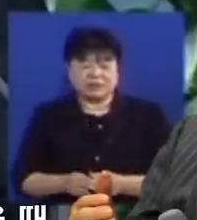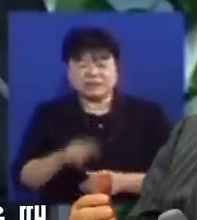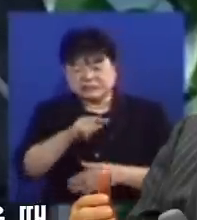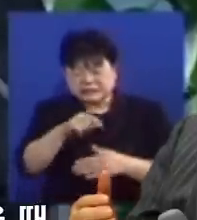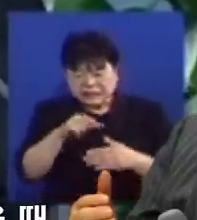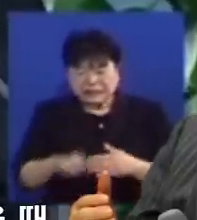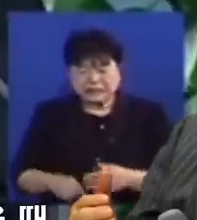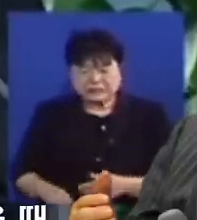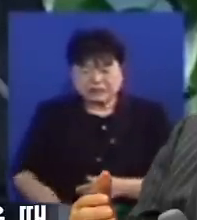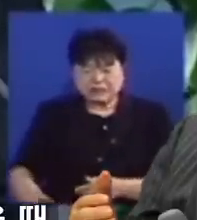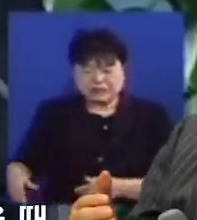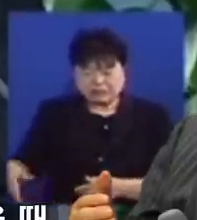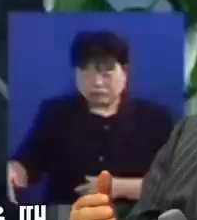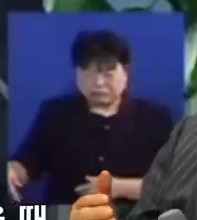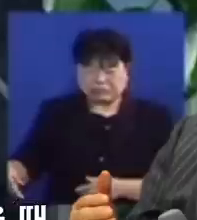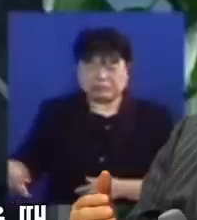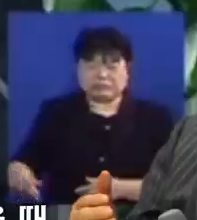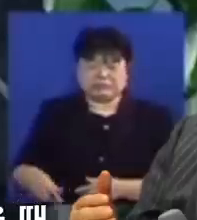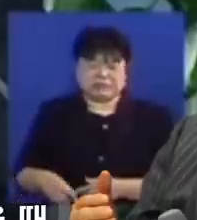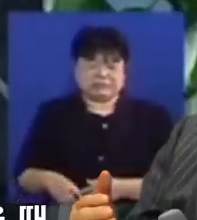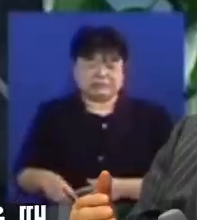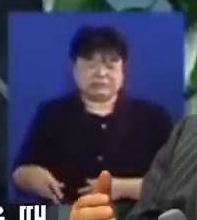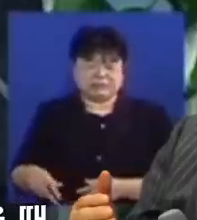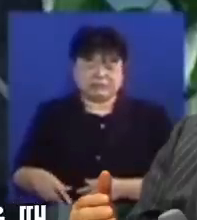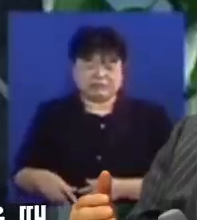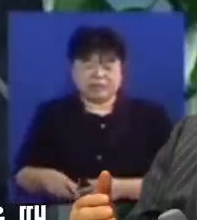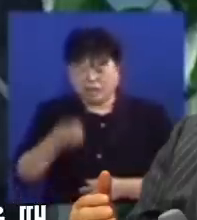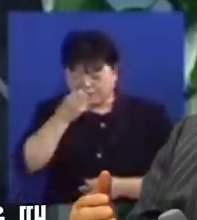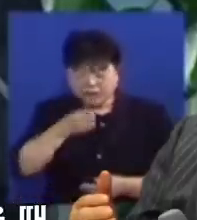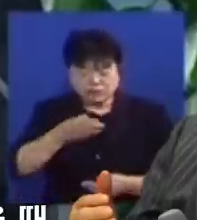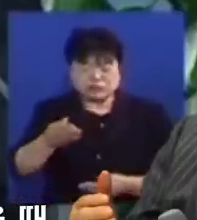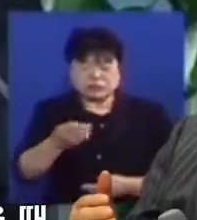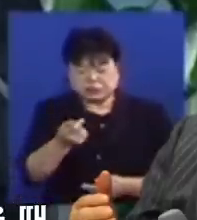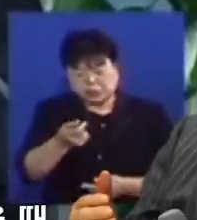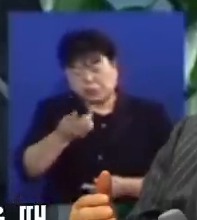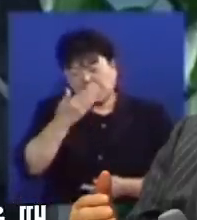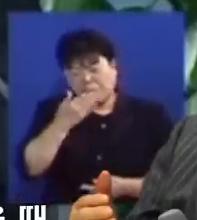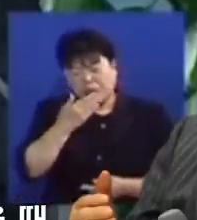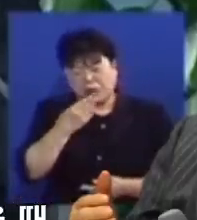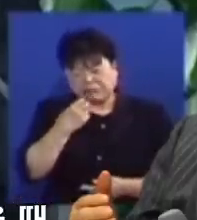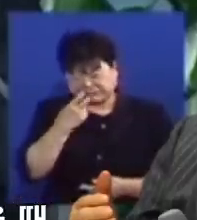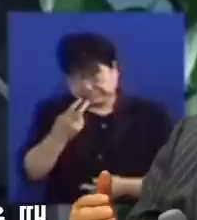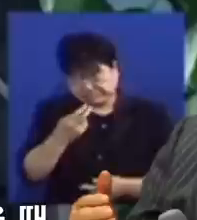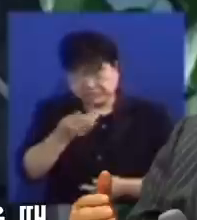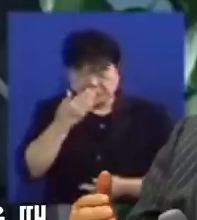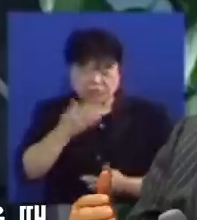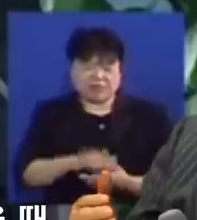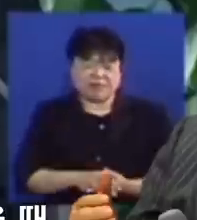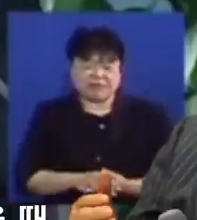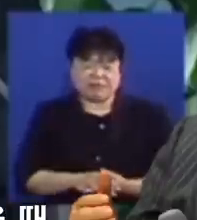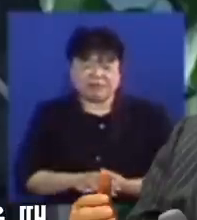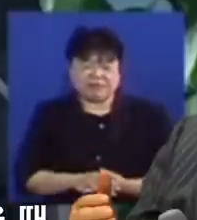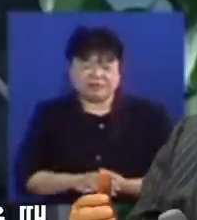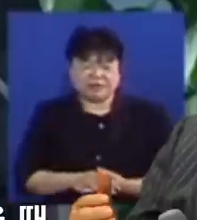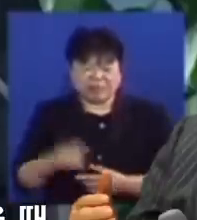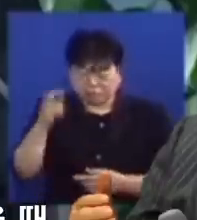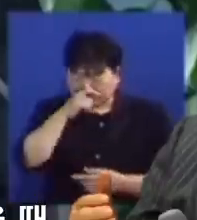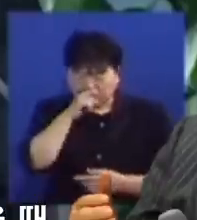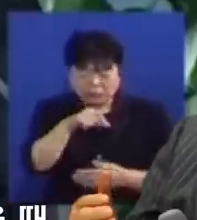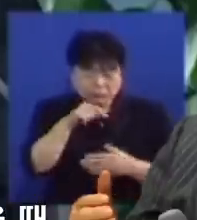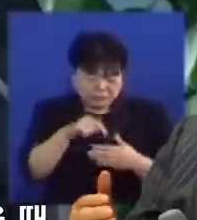보고 빵 조각 하나 던져주면 그걸 받아 먹고 그 어려운 비위생적인